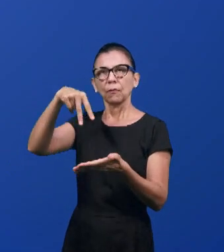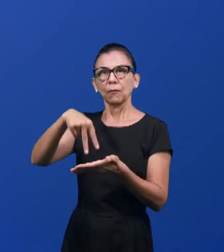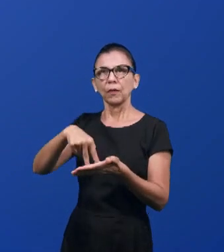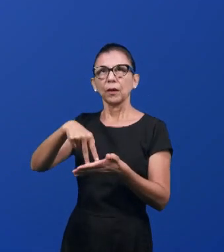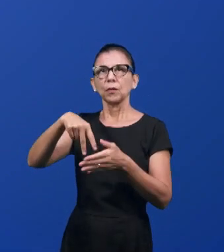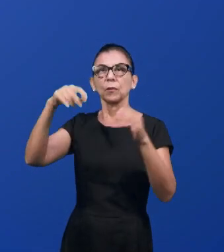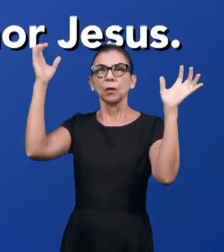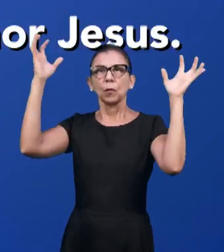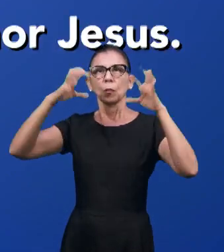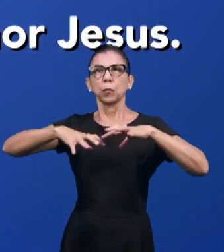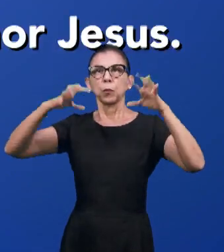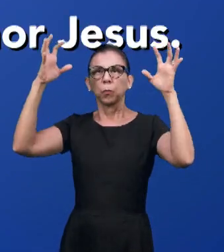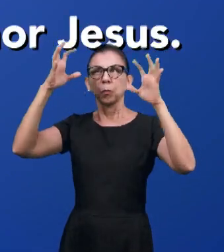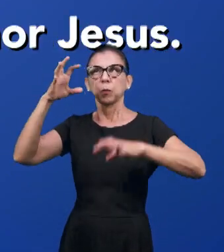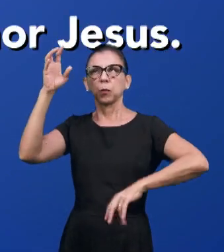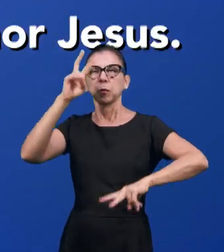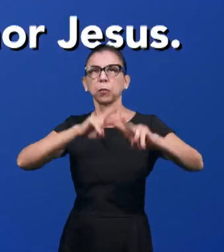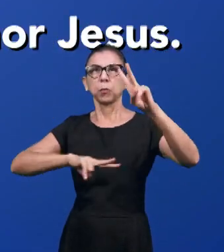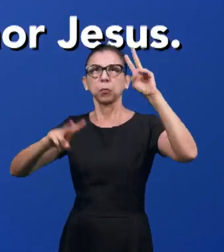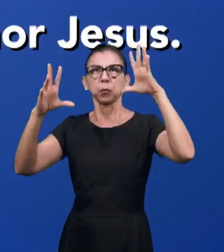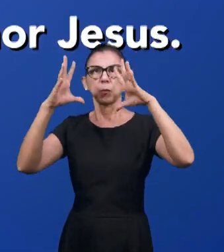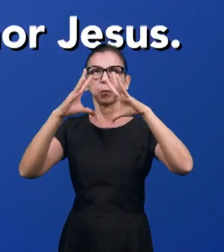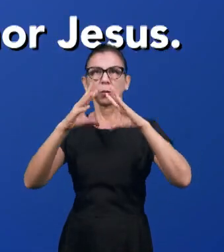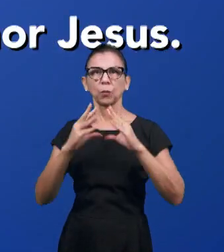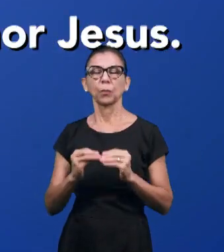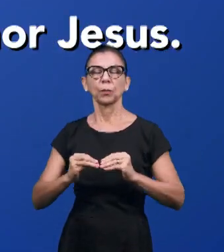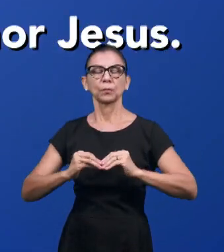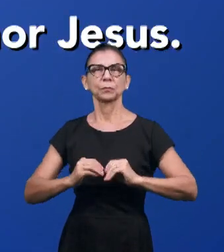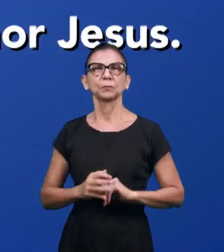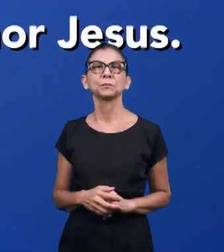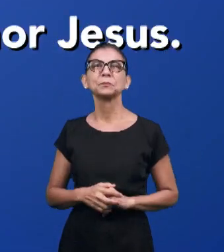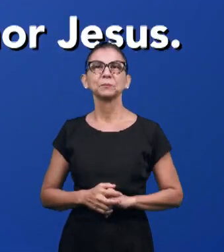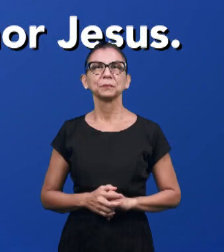tu ne vois pas que nous mourrons? Augustin, où était le mystère pour